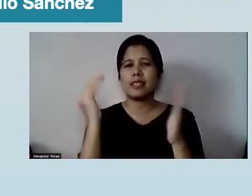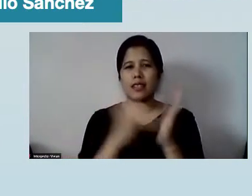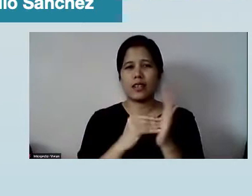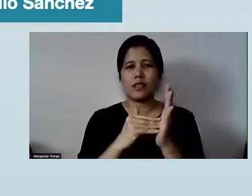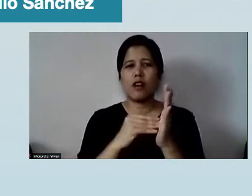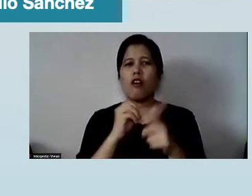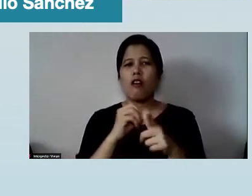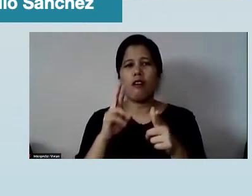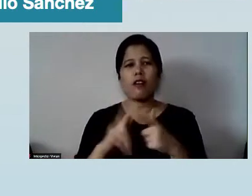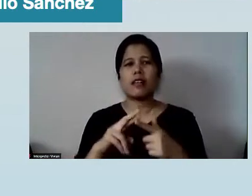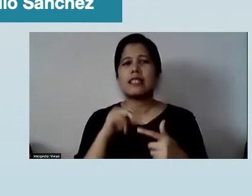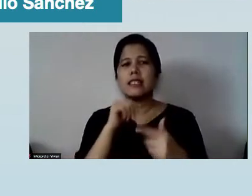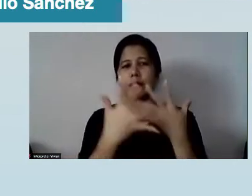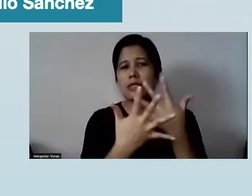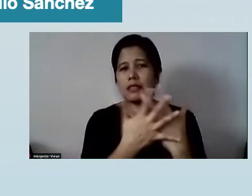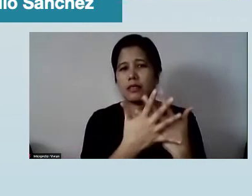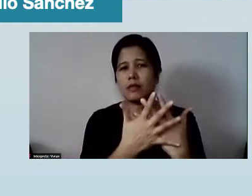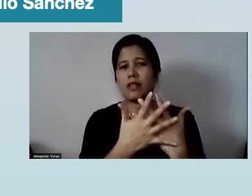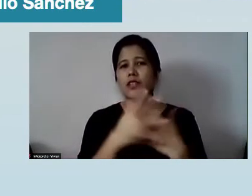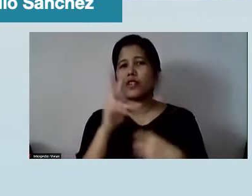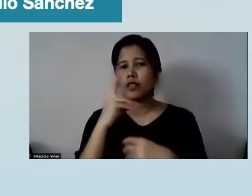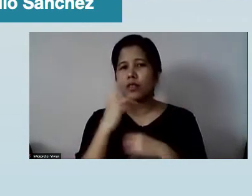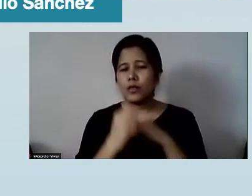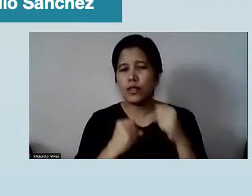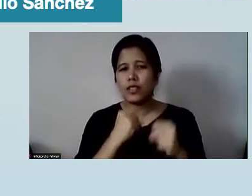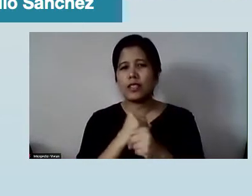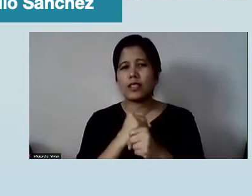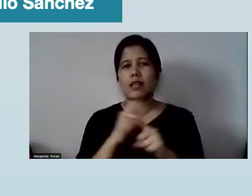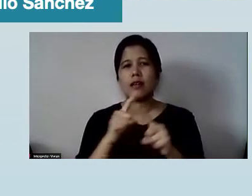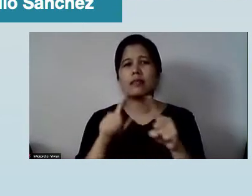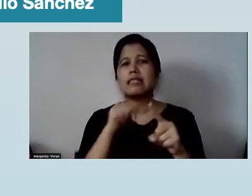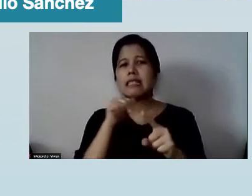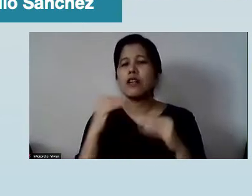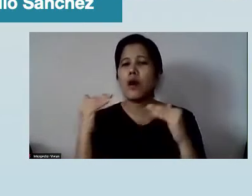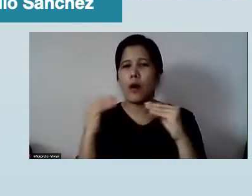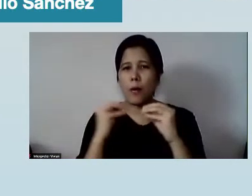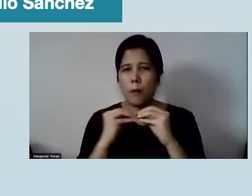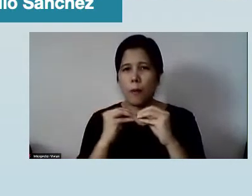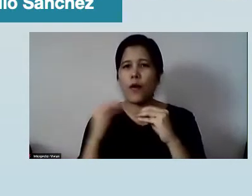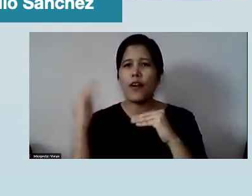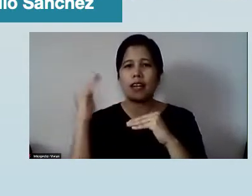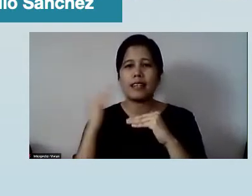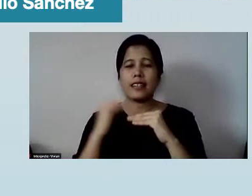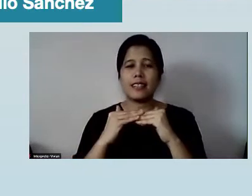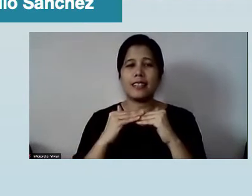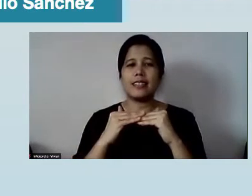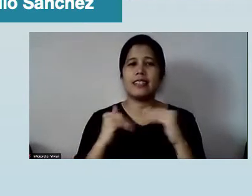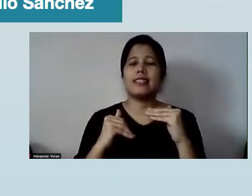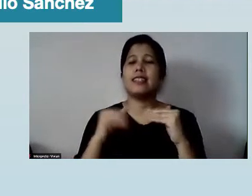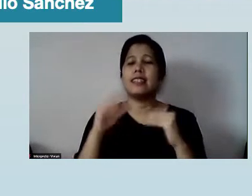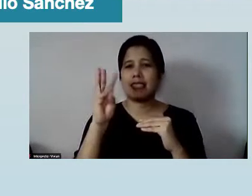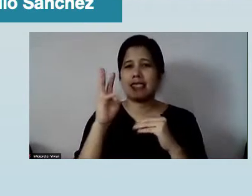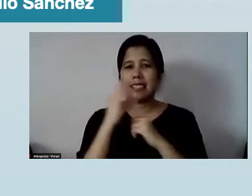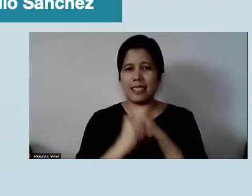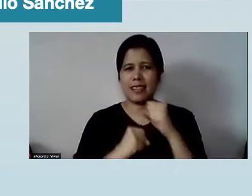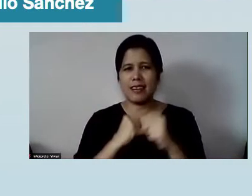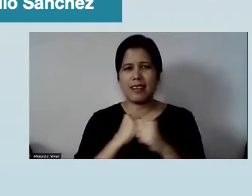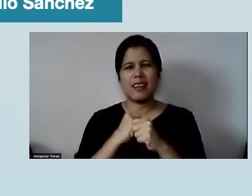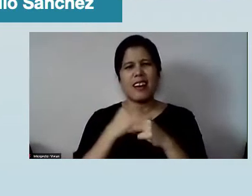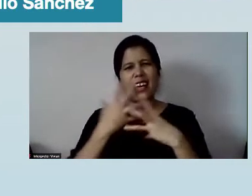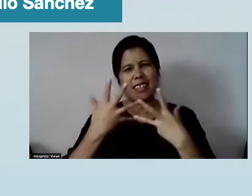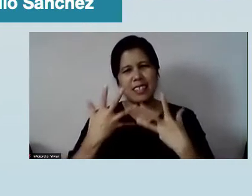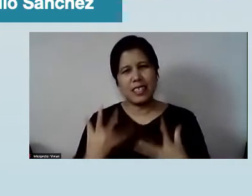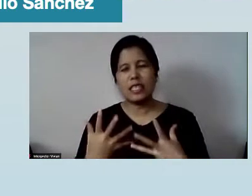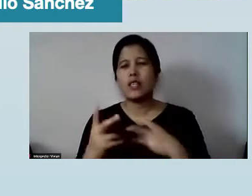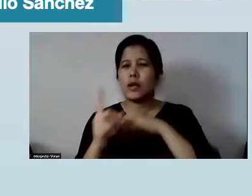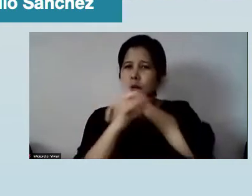for not less than 2 years but not more than 6 years or both at the discretion of the court. No? Pabigat. Pabigat ng